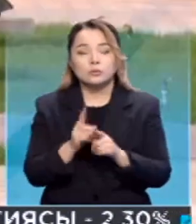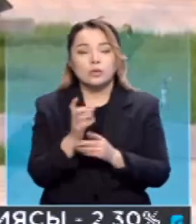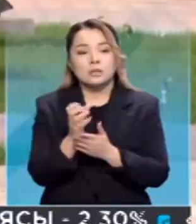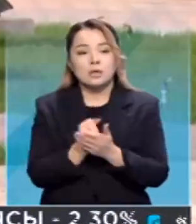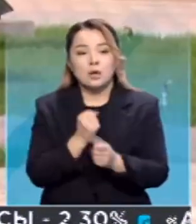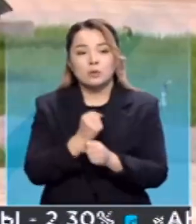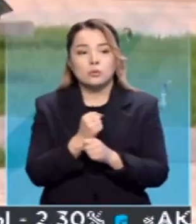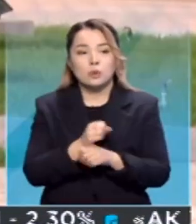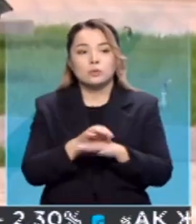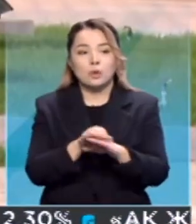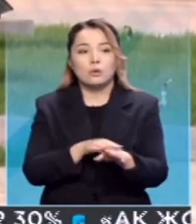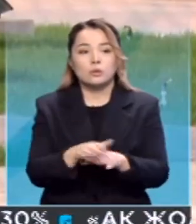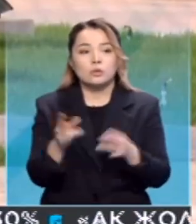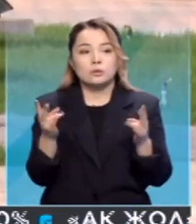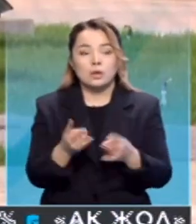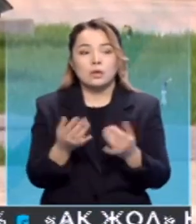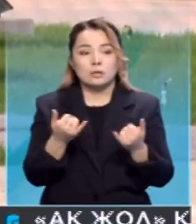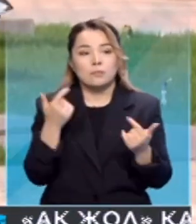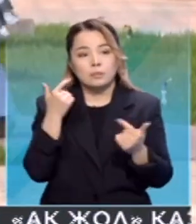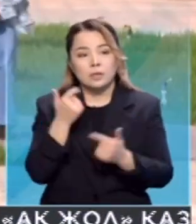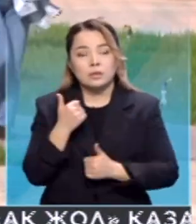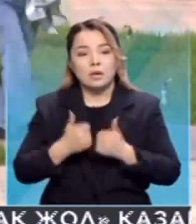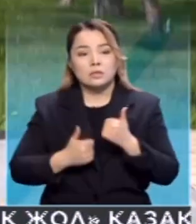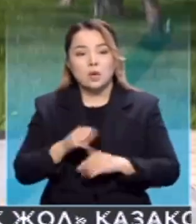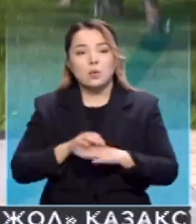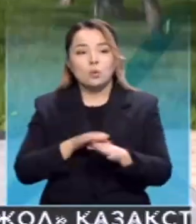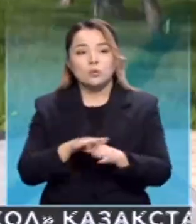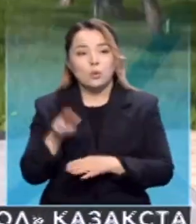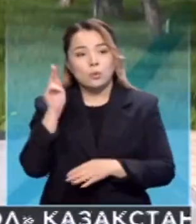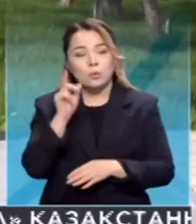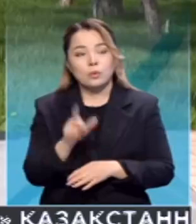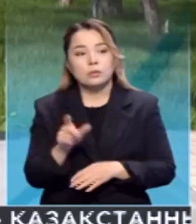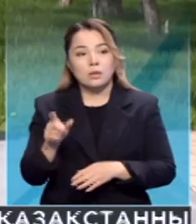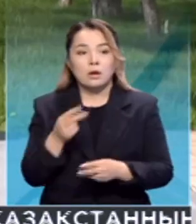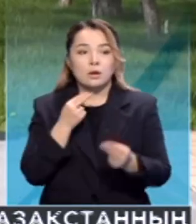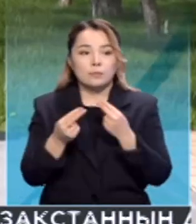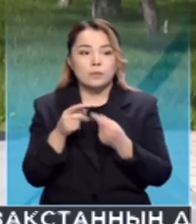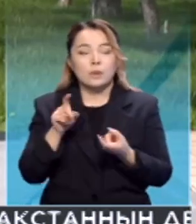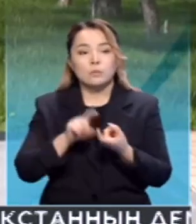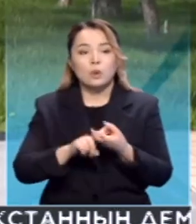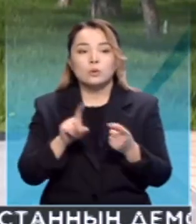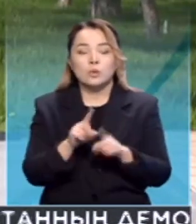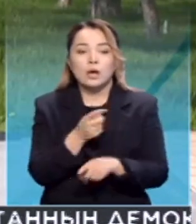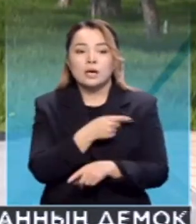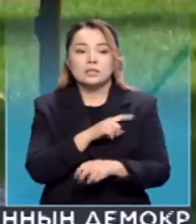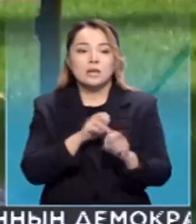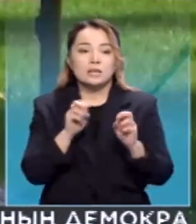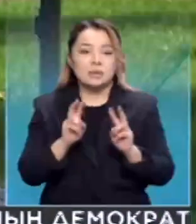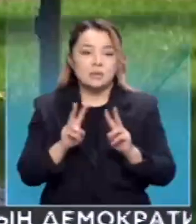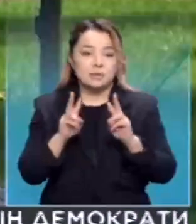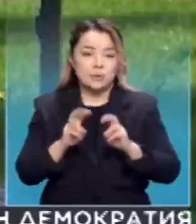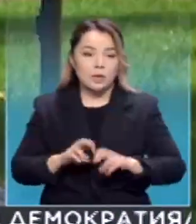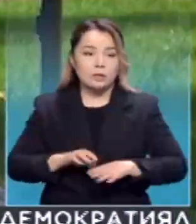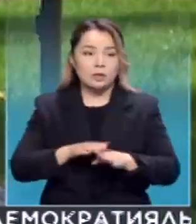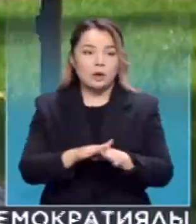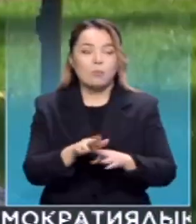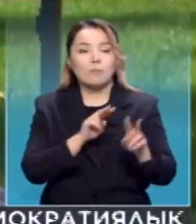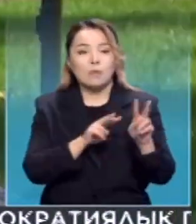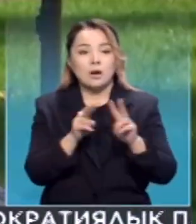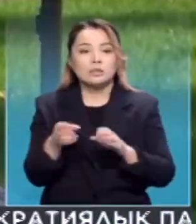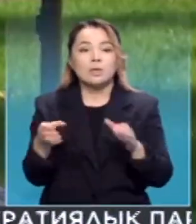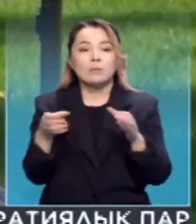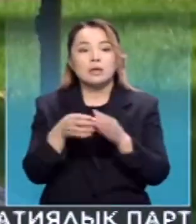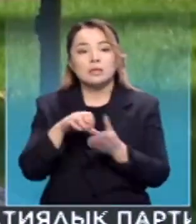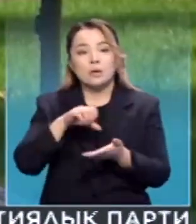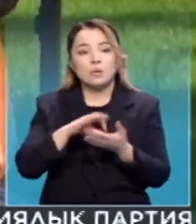сақталуы тиіс болатын. Ең сорақысы білім сайысын ұйымдастырғандар оқушылардың тамақтану бойынша санитарлық-эпидемиологиялық бақылау